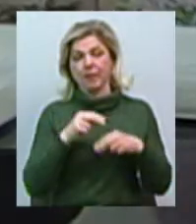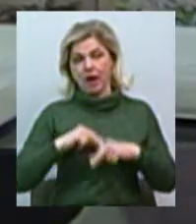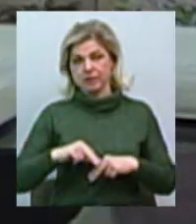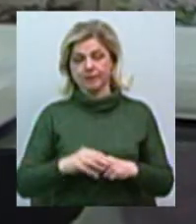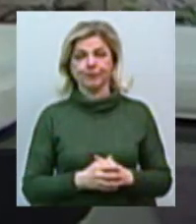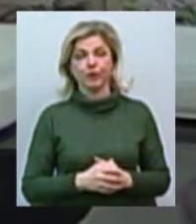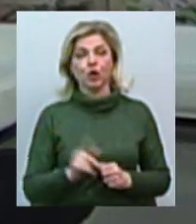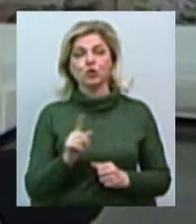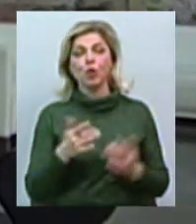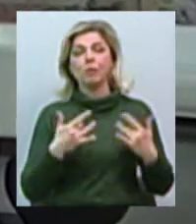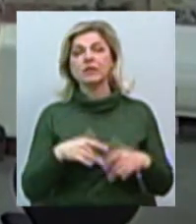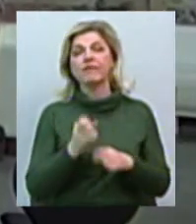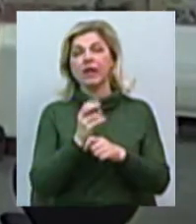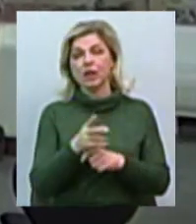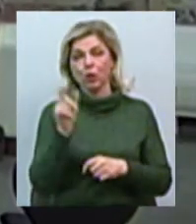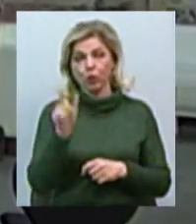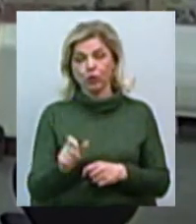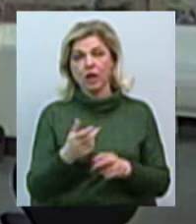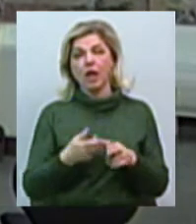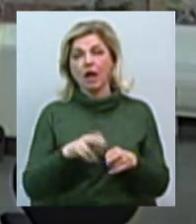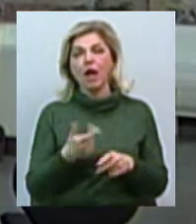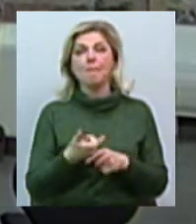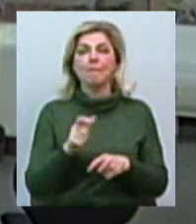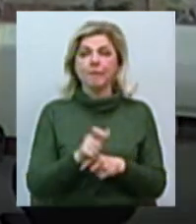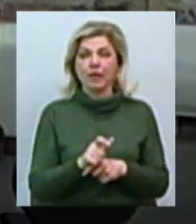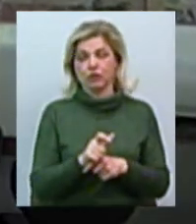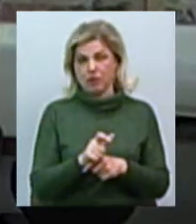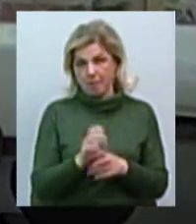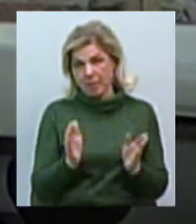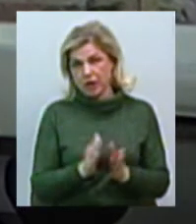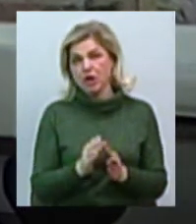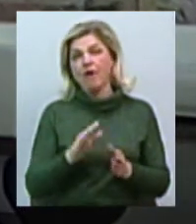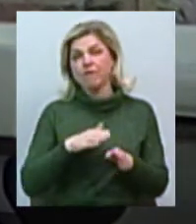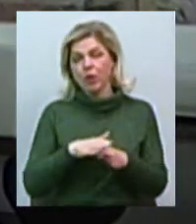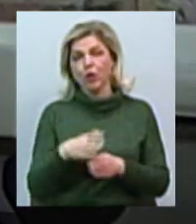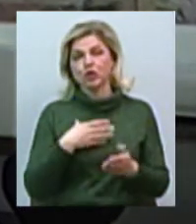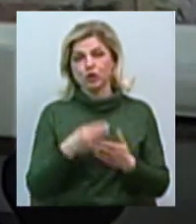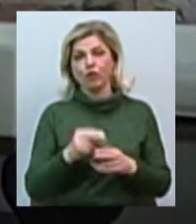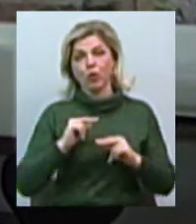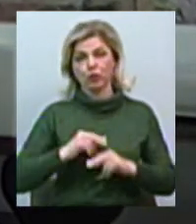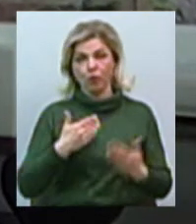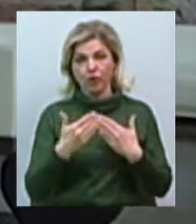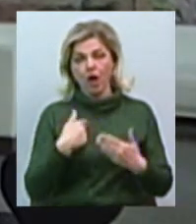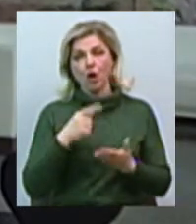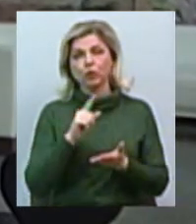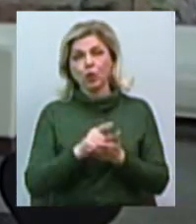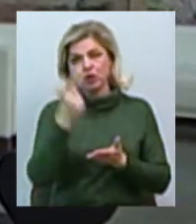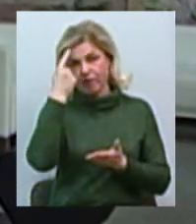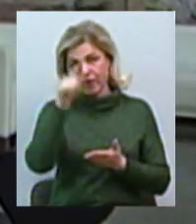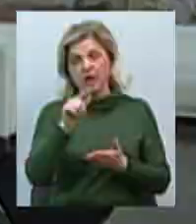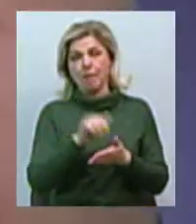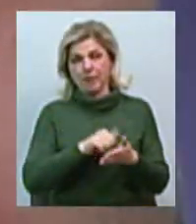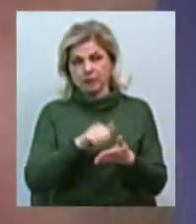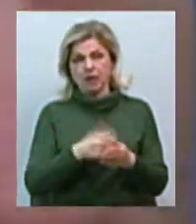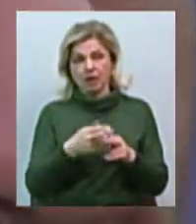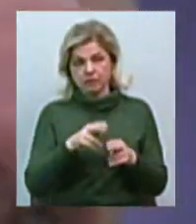Для того, щоб звільнити людину, яка більш-менш виконує свої трудові відносини, я маю вигадати підставу. Вигадати це прямим текстом